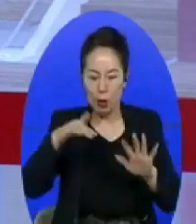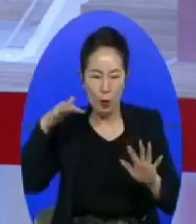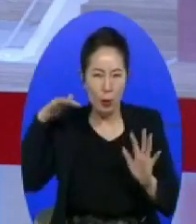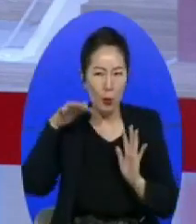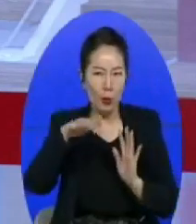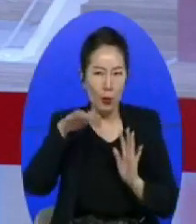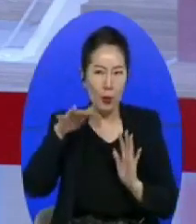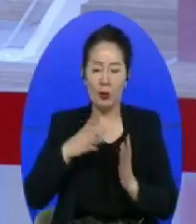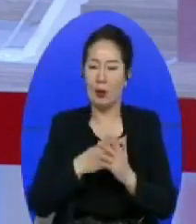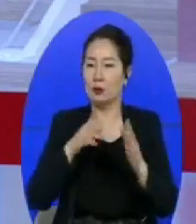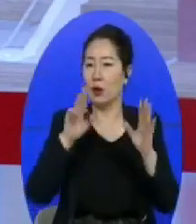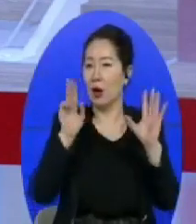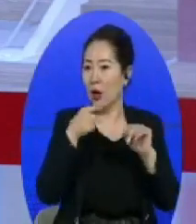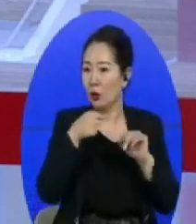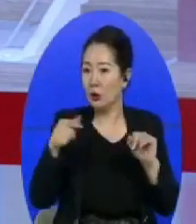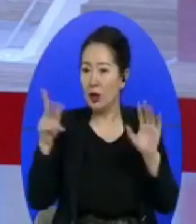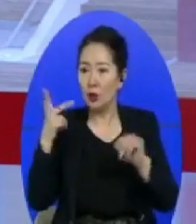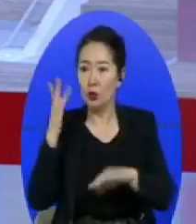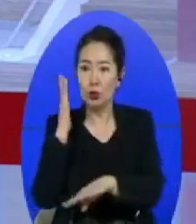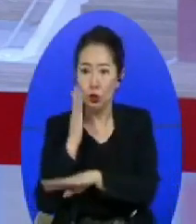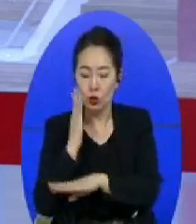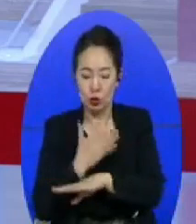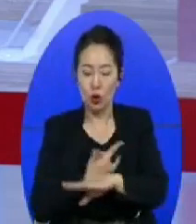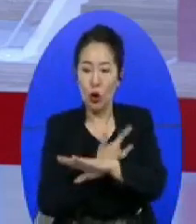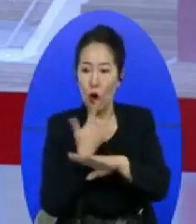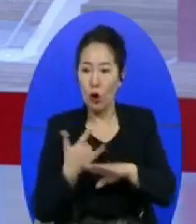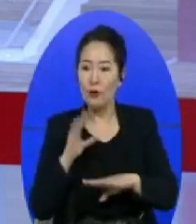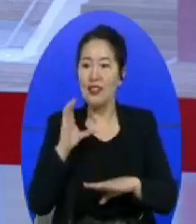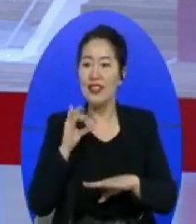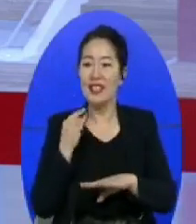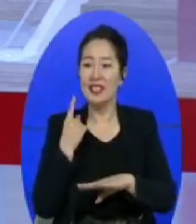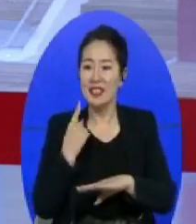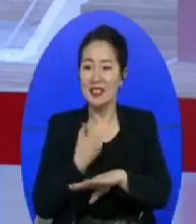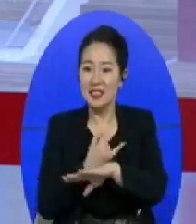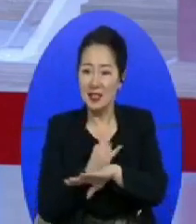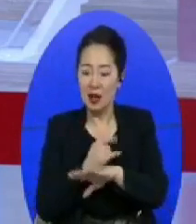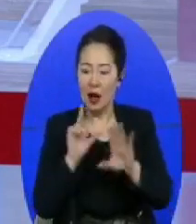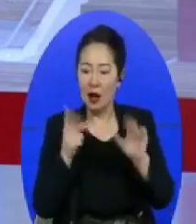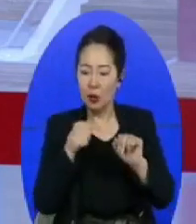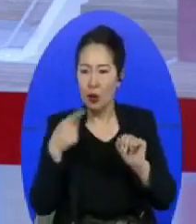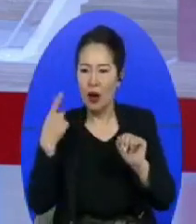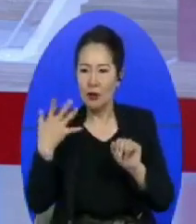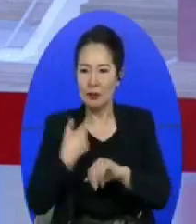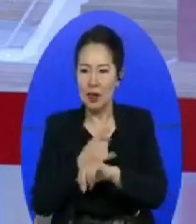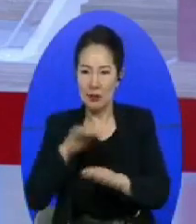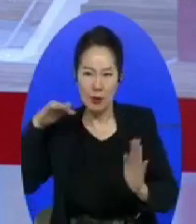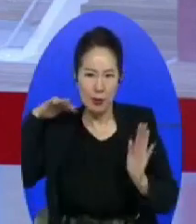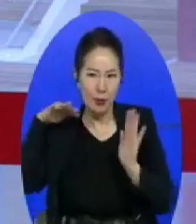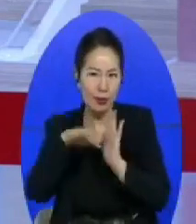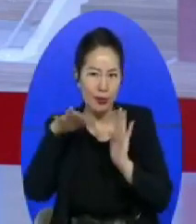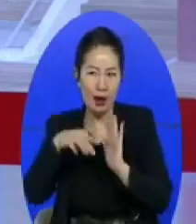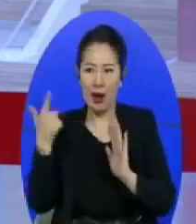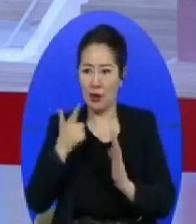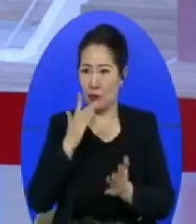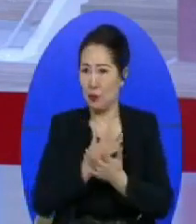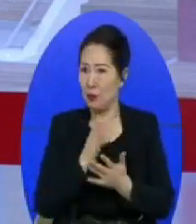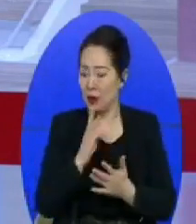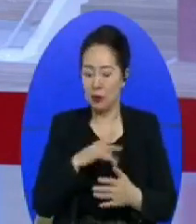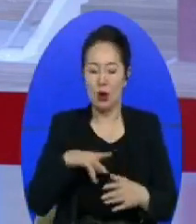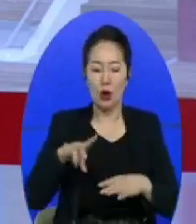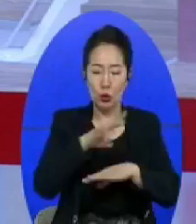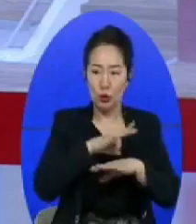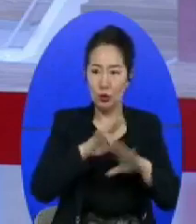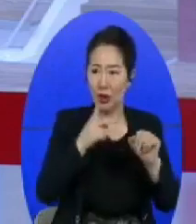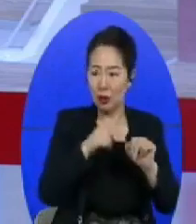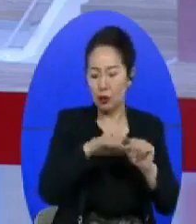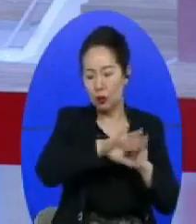12-наас 13-нд ихэнх нутгаар, 14-нд говь талын нутгаар секундэд 13-аас 15 метр хүрч ширүүсэг төлөвтэй байгаа. 12-нд нутгийн хойд хэсгээр